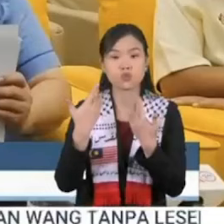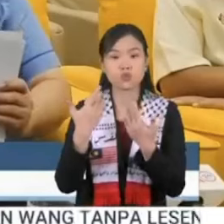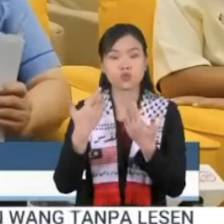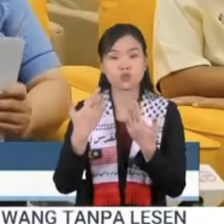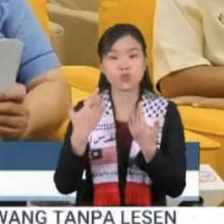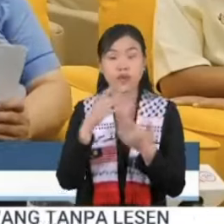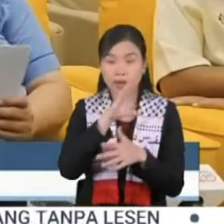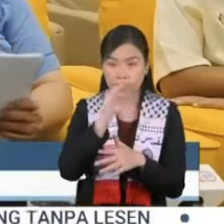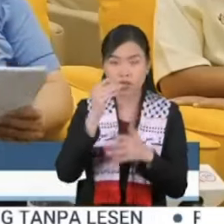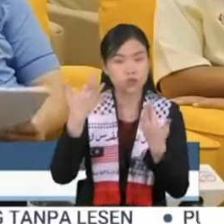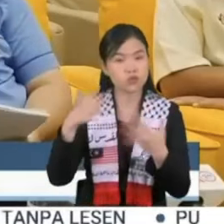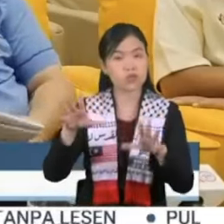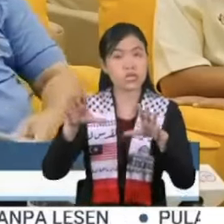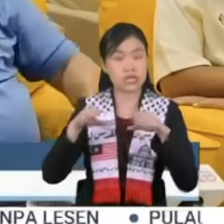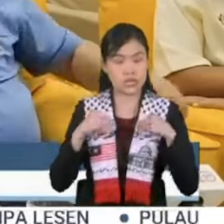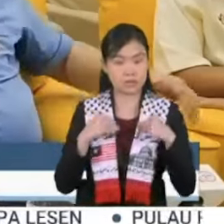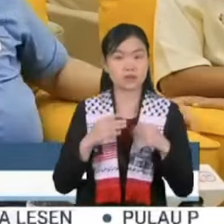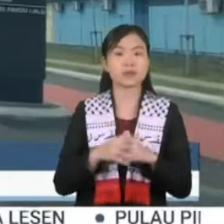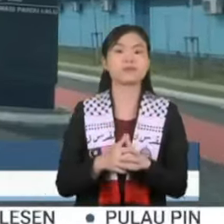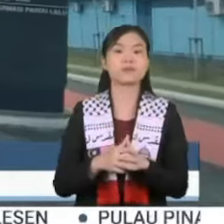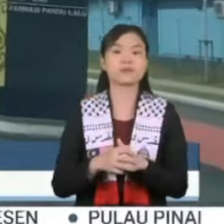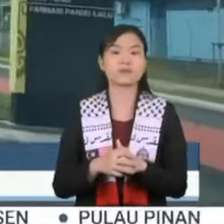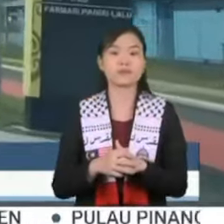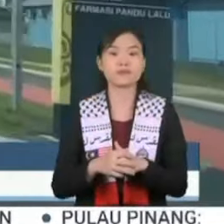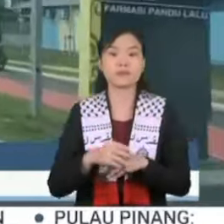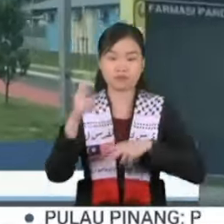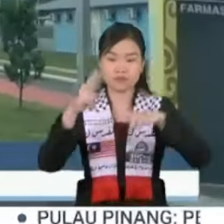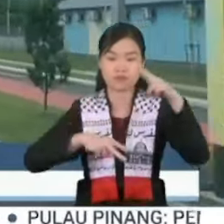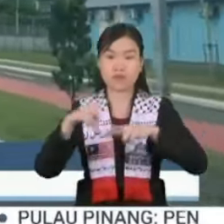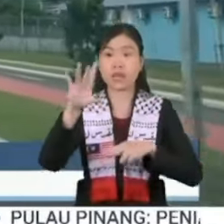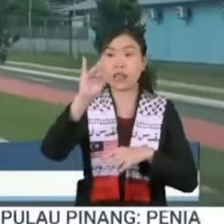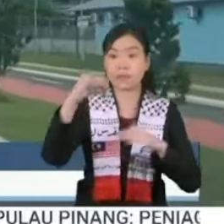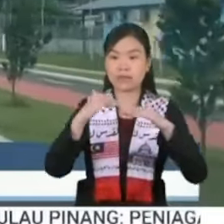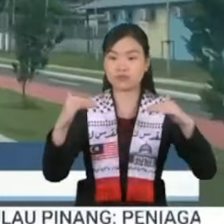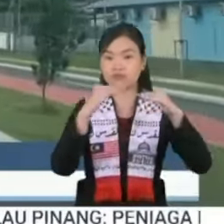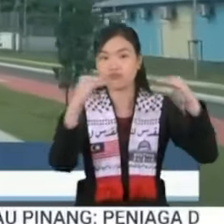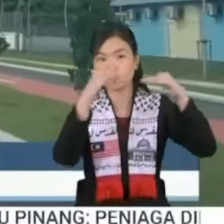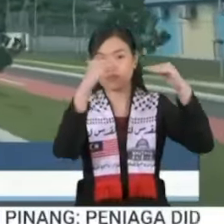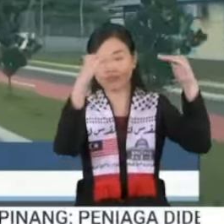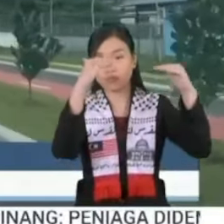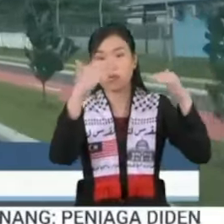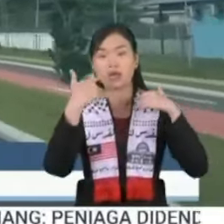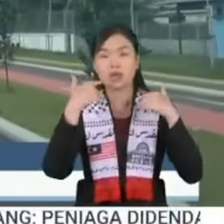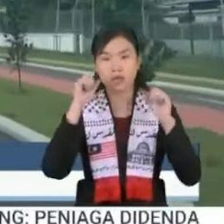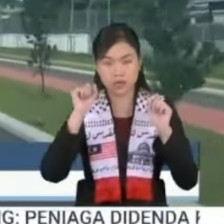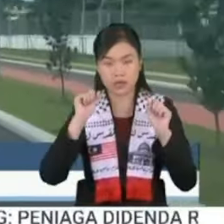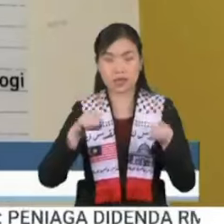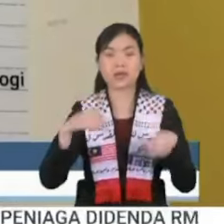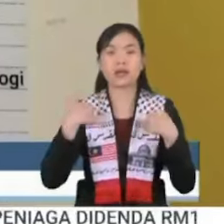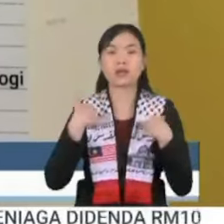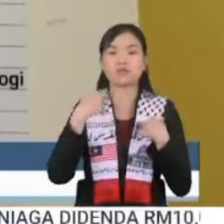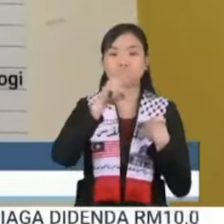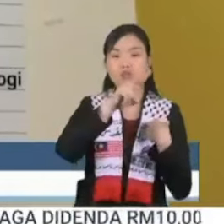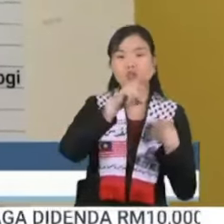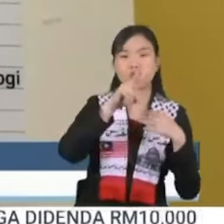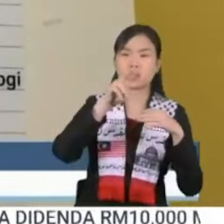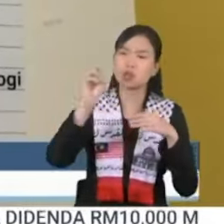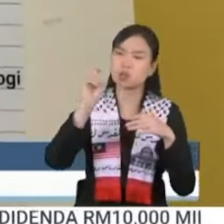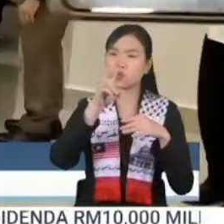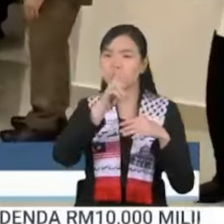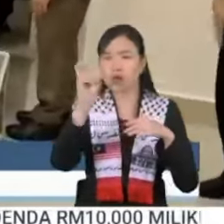baru-baru saja. Bangunan 8 tingkat itu mempunyai kapasiti 328 katil melibatkan pelbagai wad. Ia